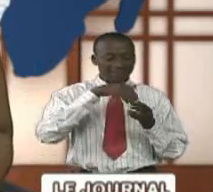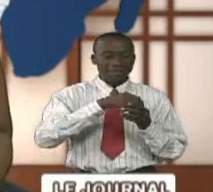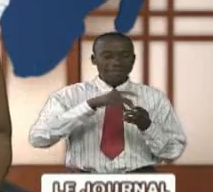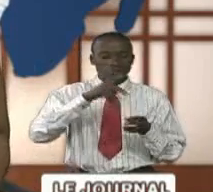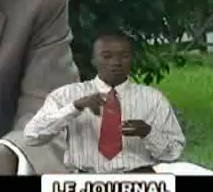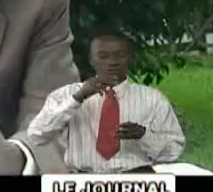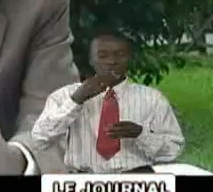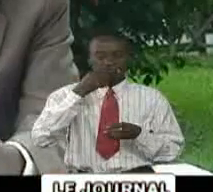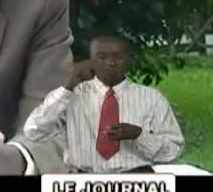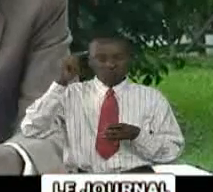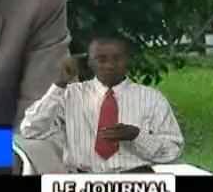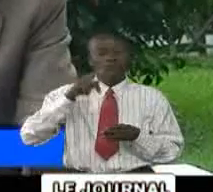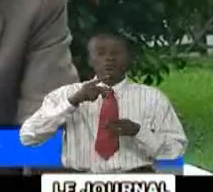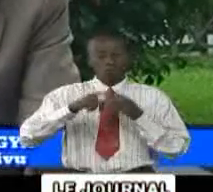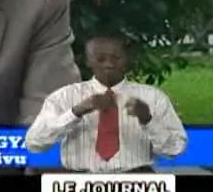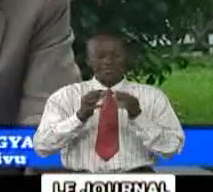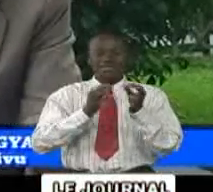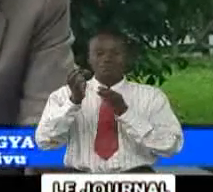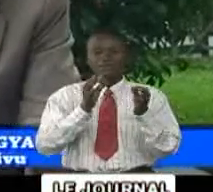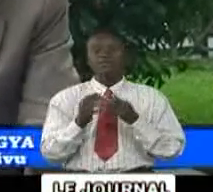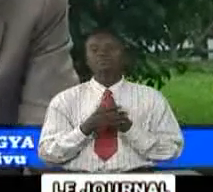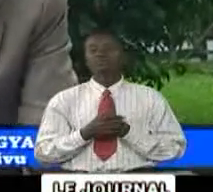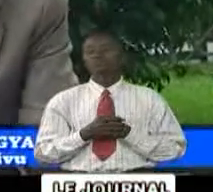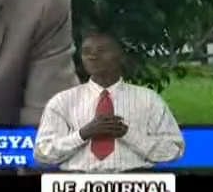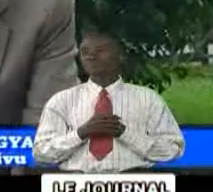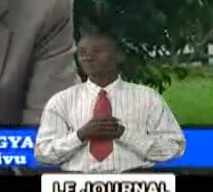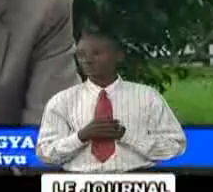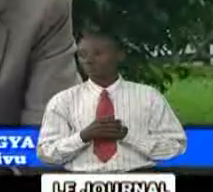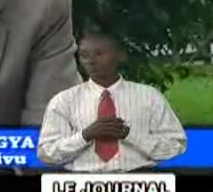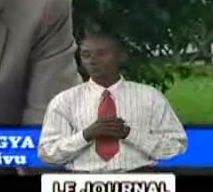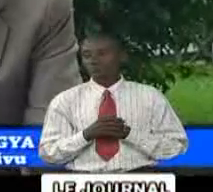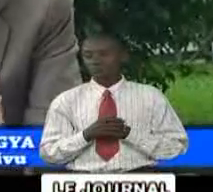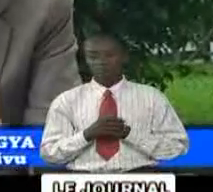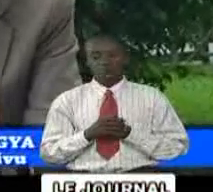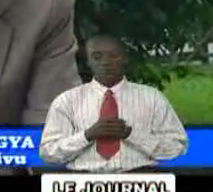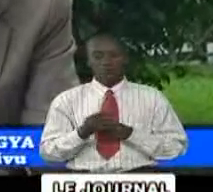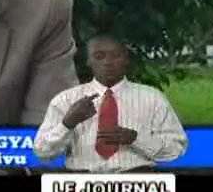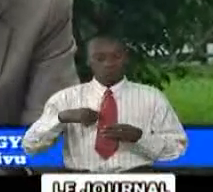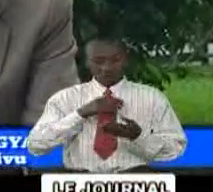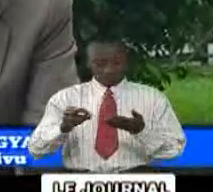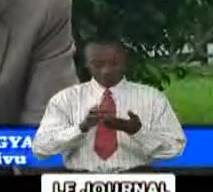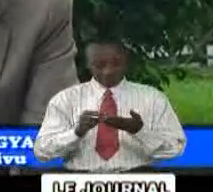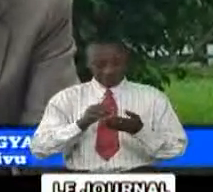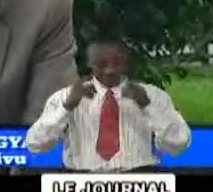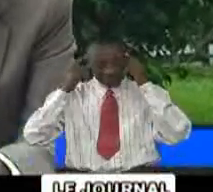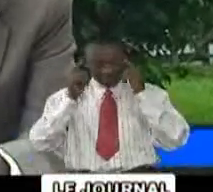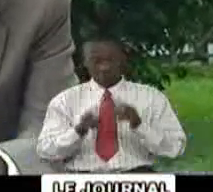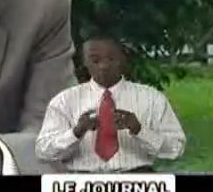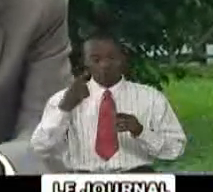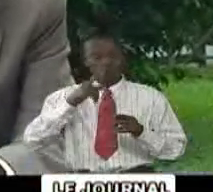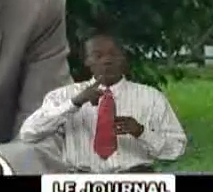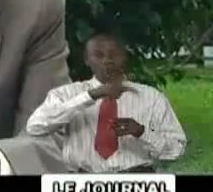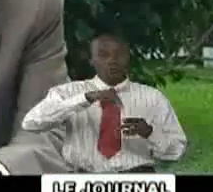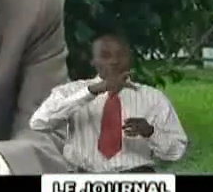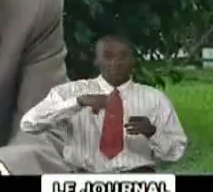travaux. Nous avons signé un protocole d'accord entre toutes les provinces et le gouvernement central sur la consommation de